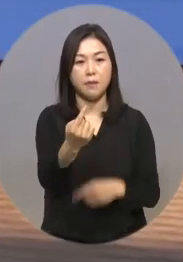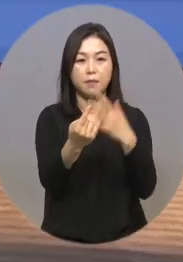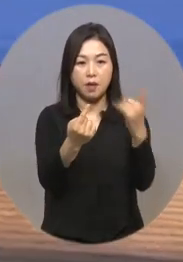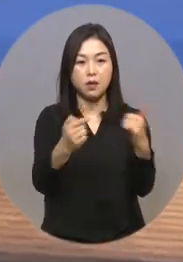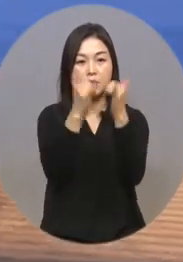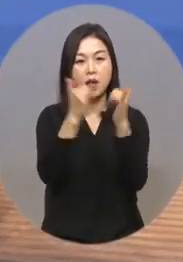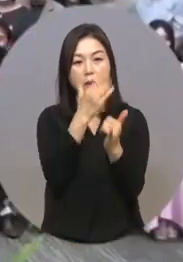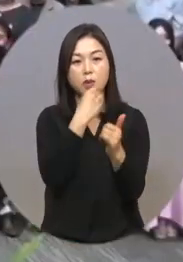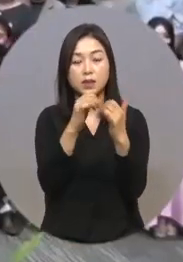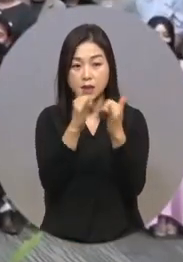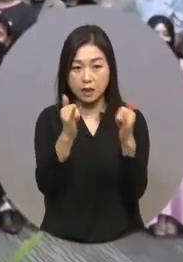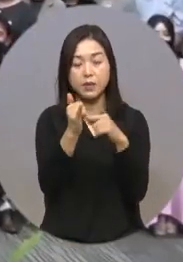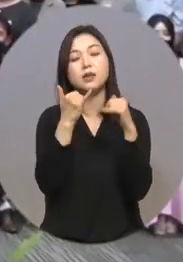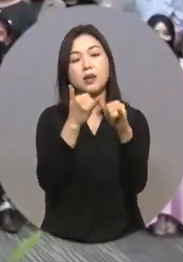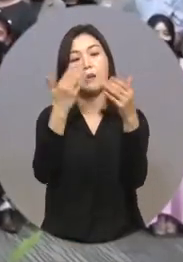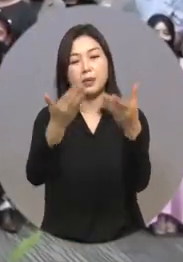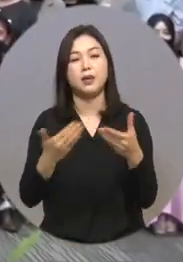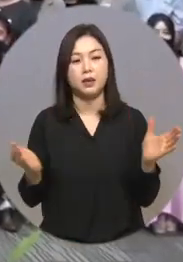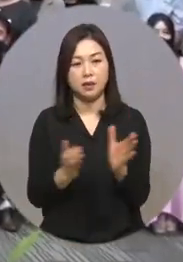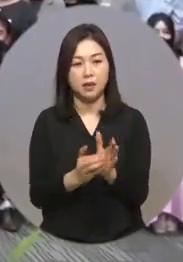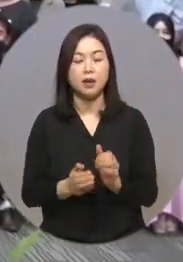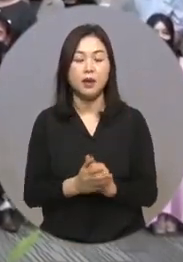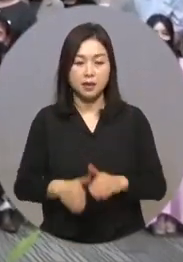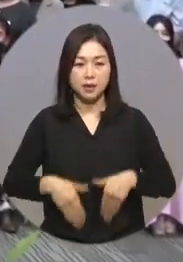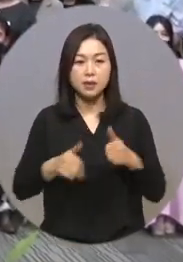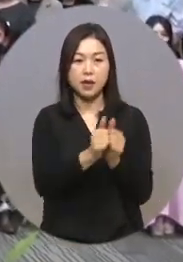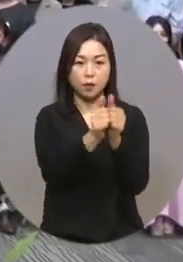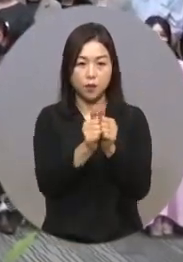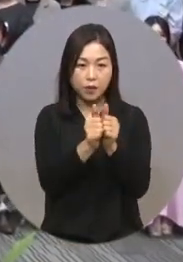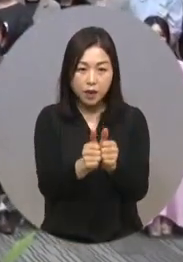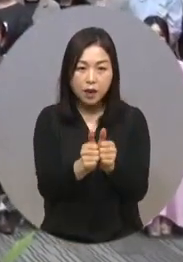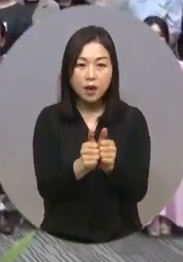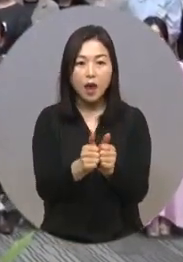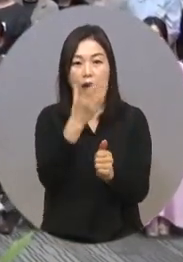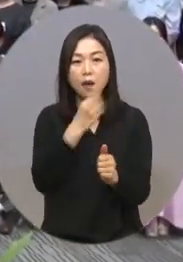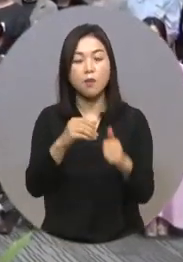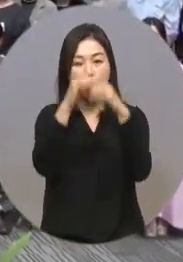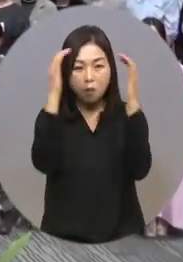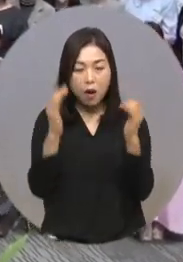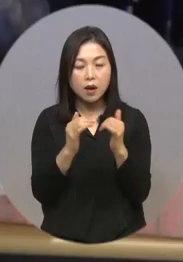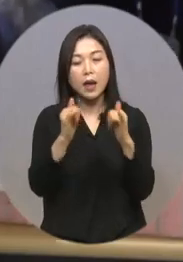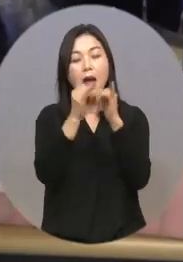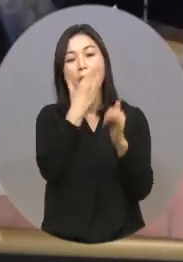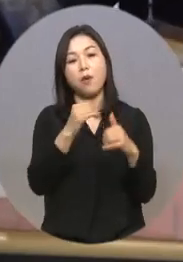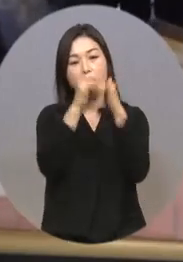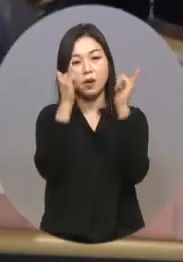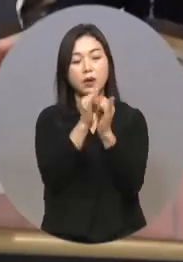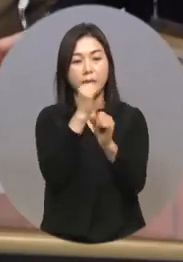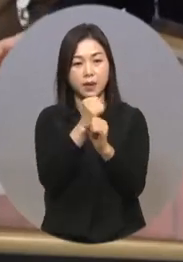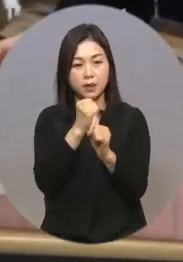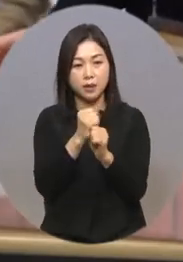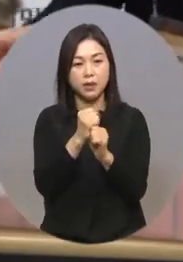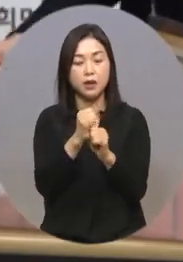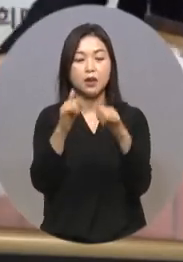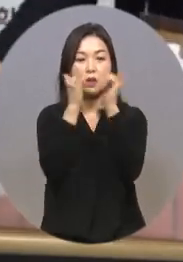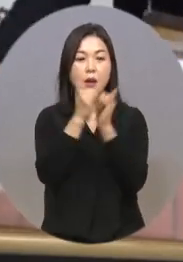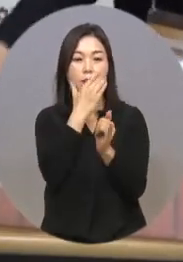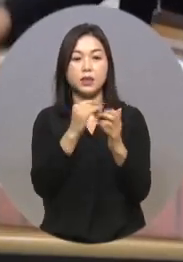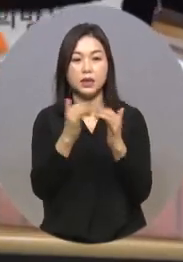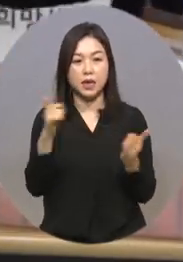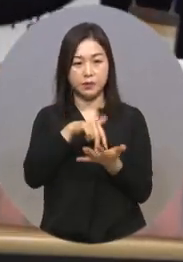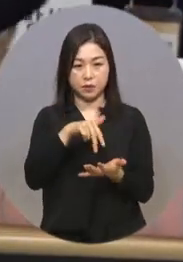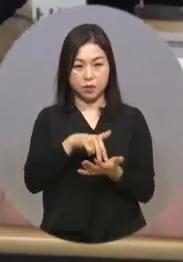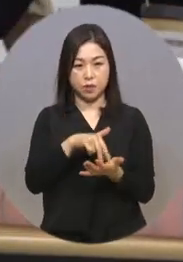수상의 영광을 안았습니다. 따뜻한 동행, 모두가 행복한 사회를 만들어가는 사회복지인으로서